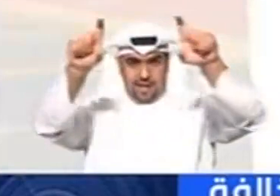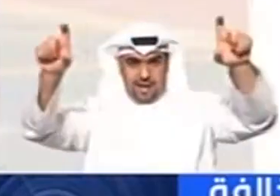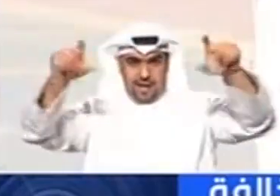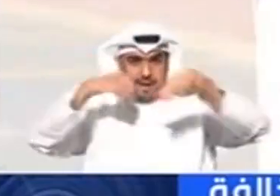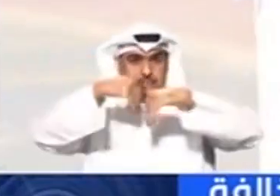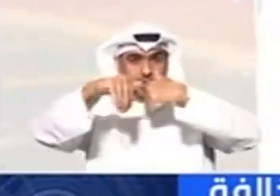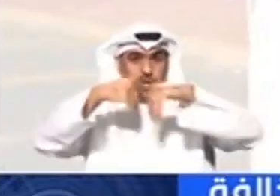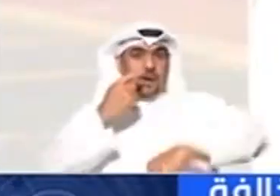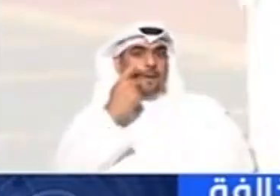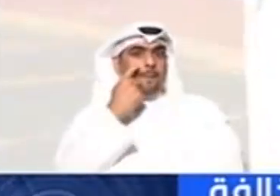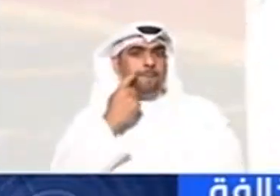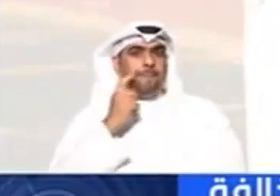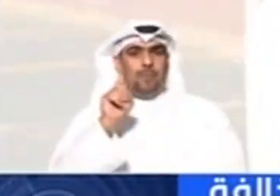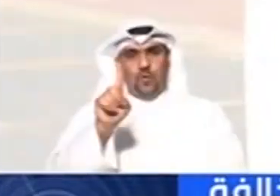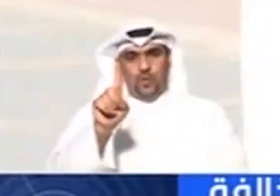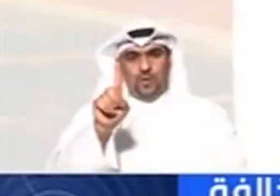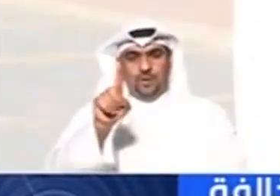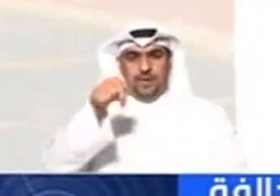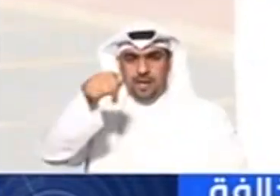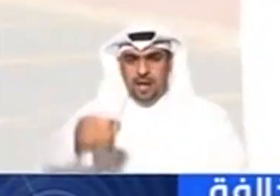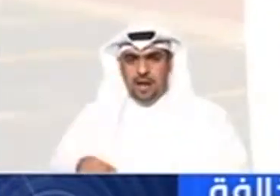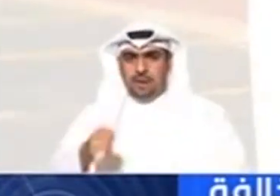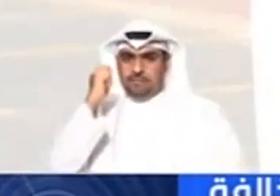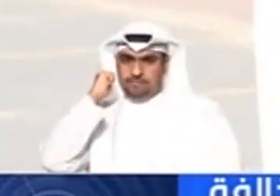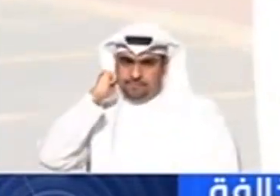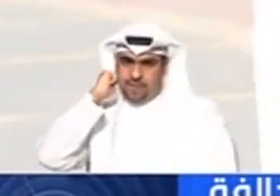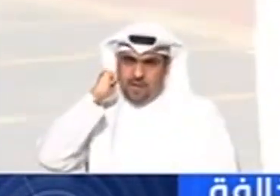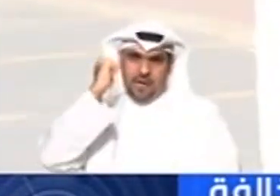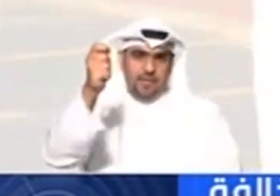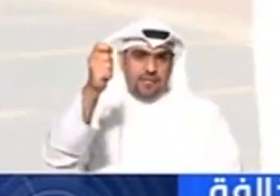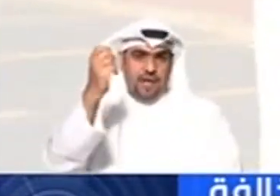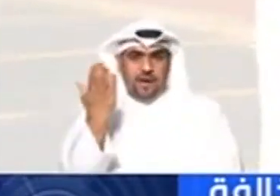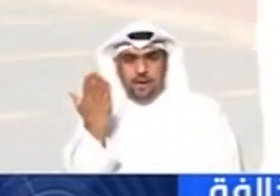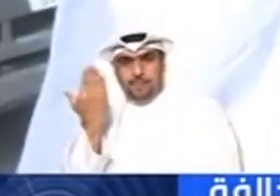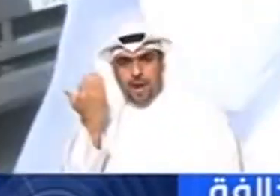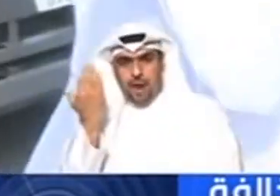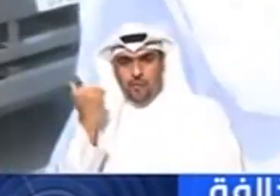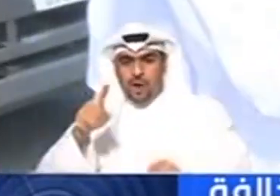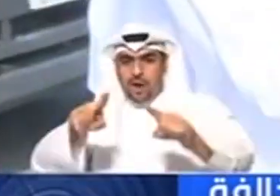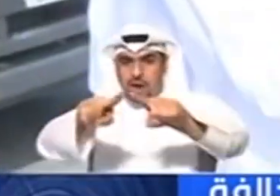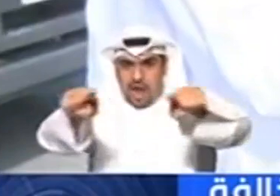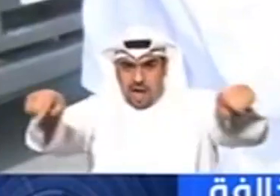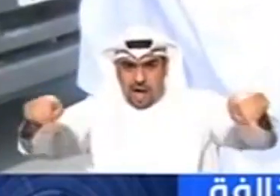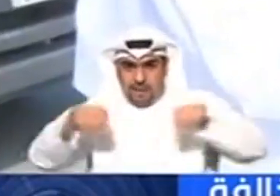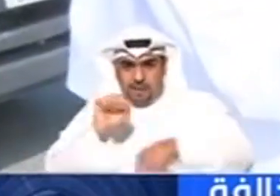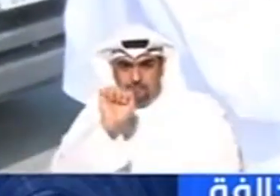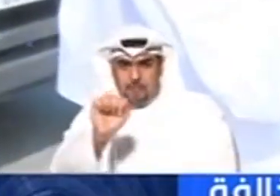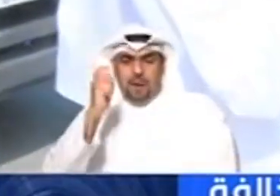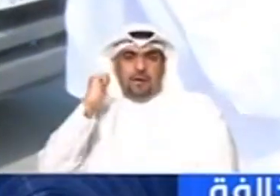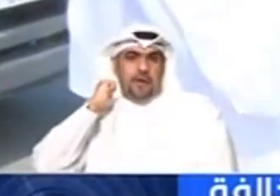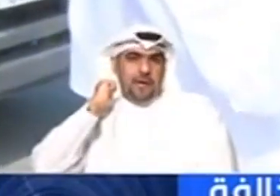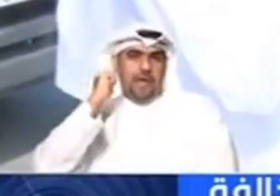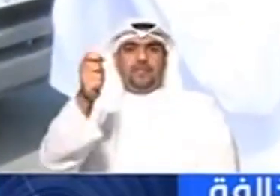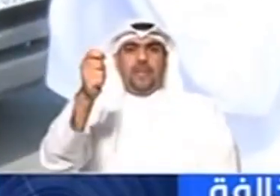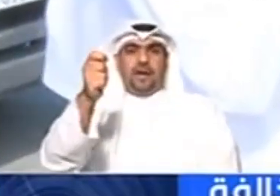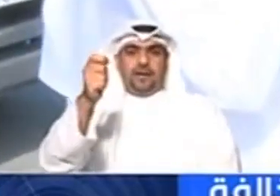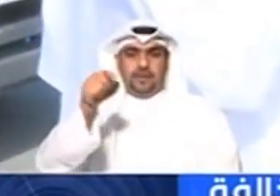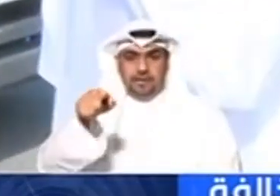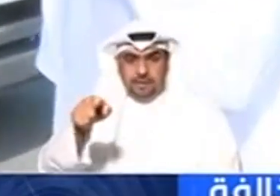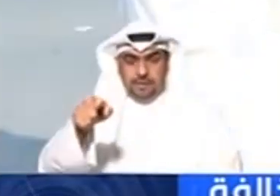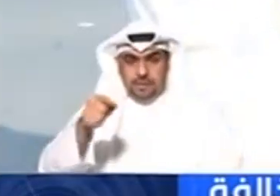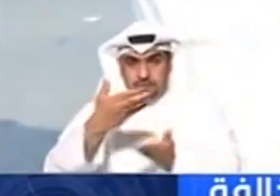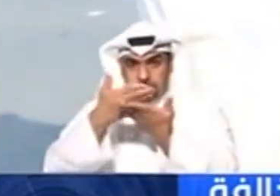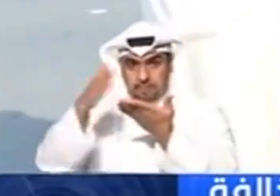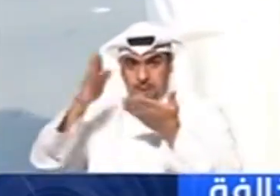الأولى والتي تم إنذار أصحابها من مرشحين وأصحاب عقار وإزالتها بقوة القانون إذا لم